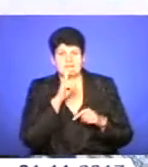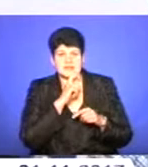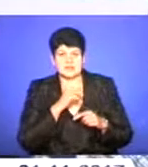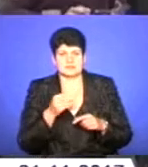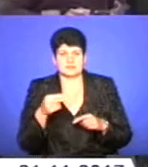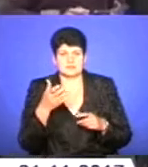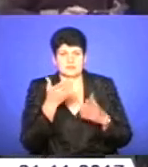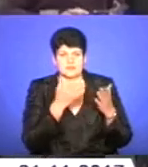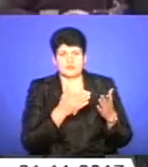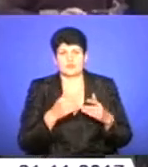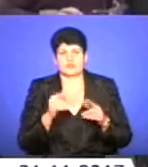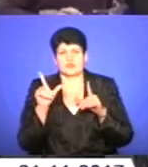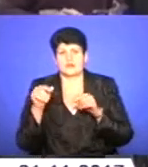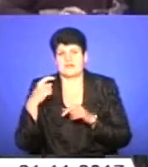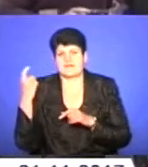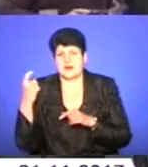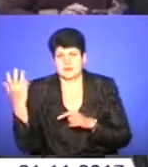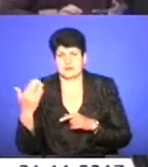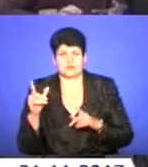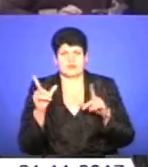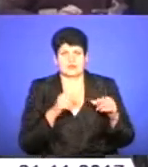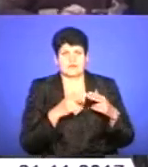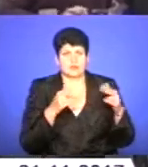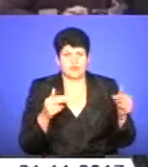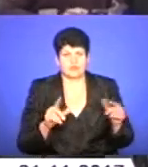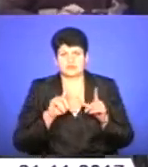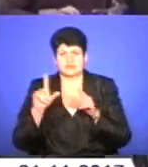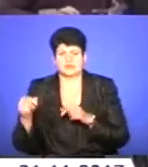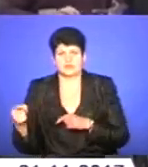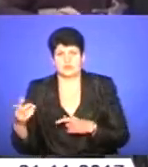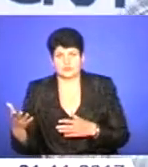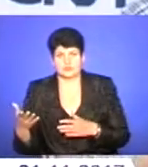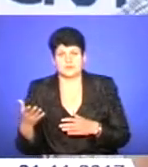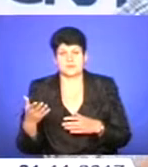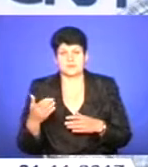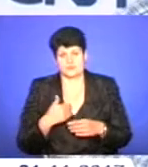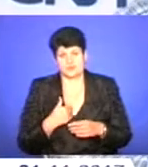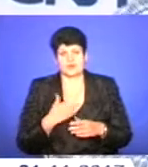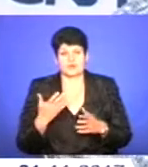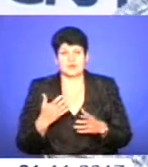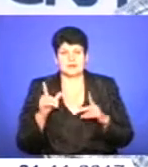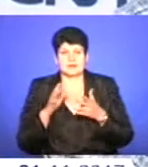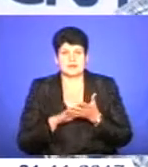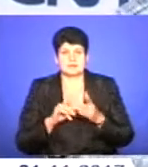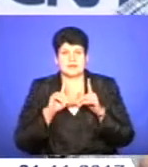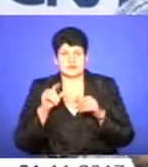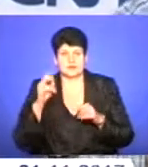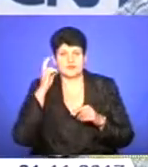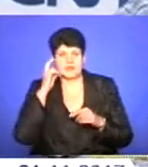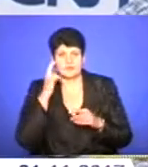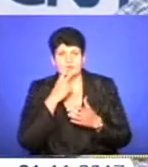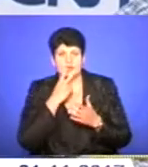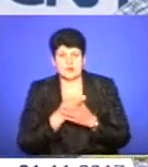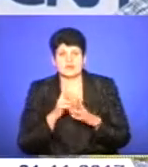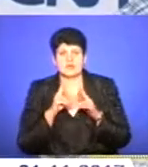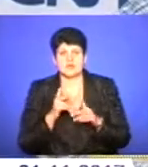захотіли, ми поїхали в Харків, поїхали в Дніпропетровськ і в Тернополі, для прикладу. Вони кажуть, окей, ми хочемо бути в пілотному проєкті. Далі ми їдемо в Київ, ми їдемо на роботу, я їм показують, як